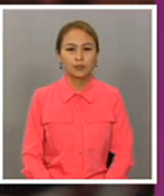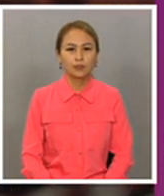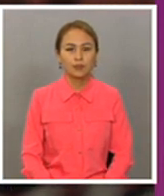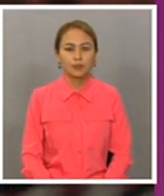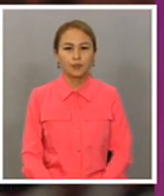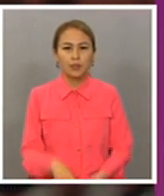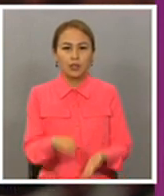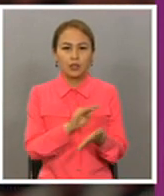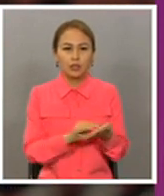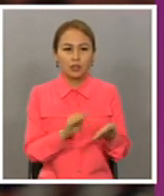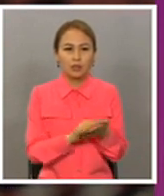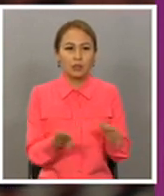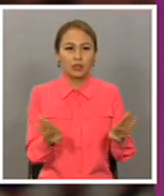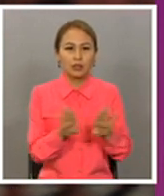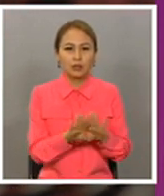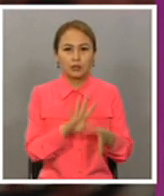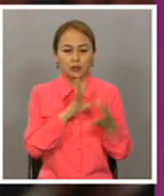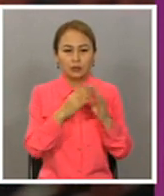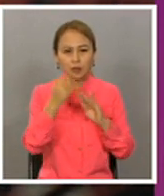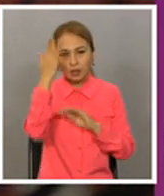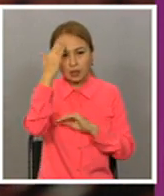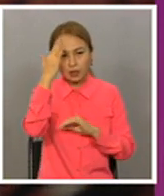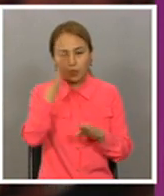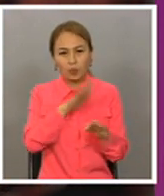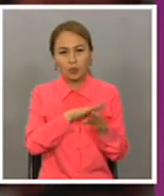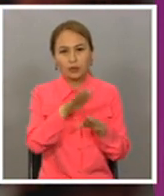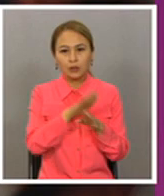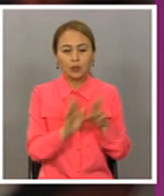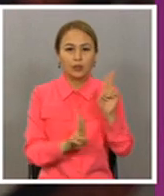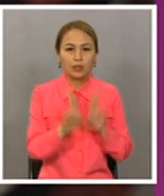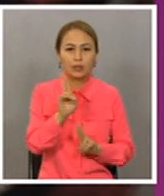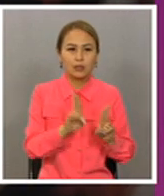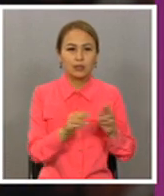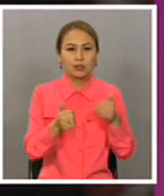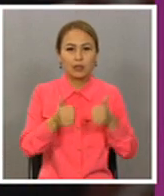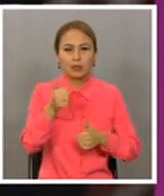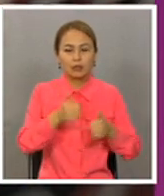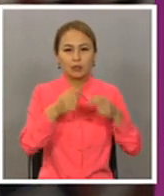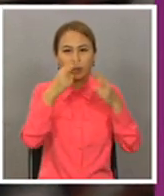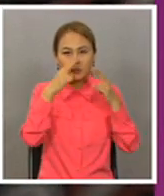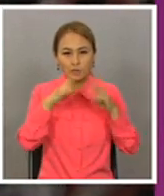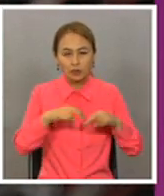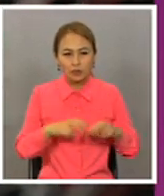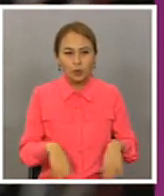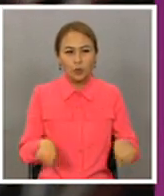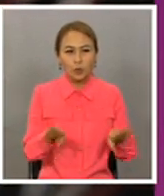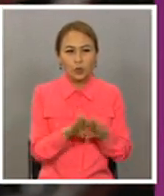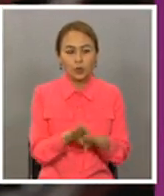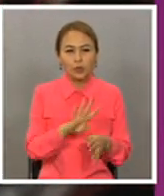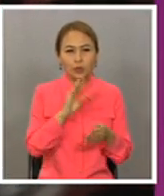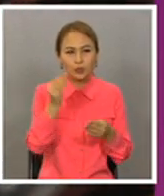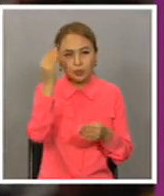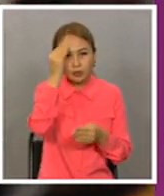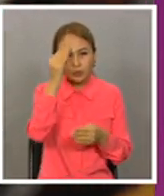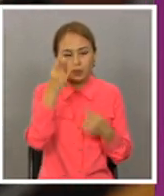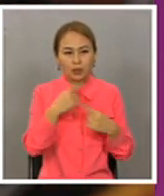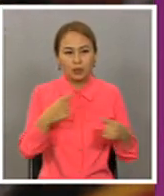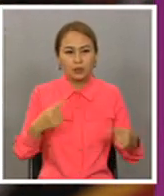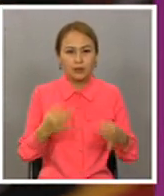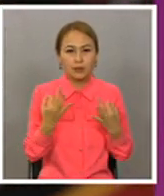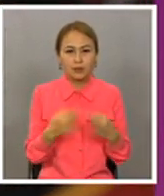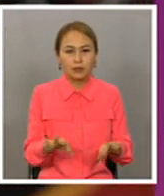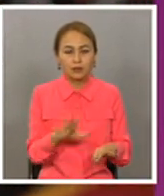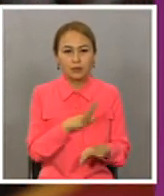Шығармашылық өрдістің даралығы, орындау тәсілінің салыстырмалы түрдегі оңайлылығы ой өріске айтарлықтай еркіндік